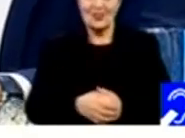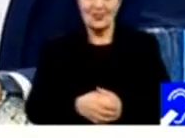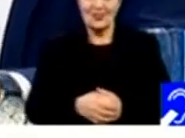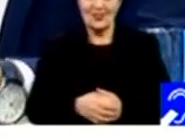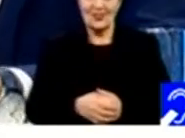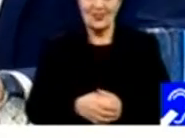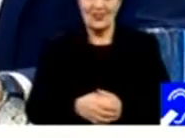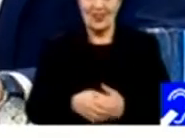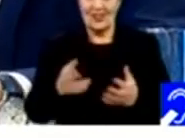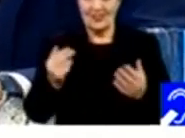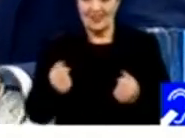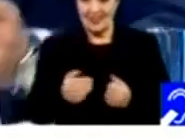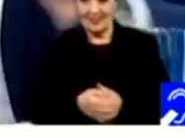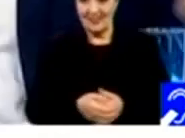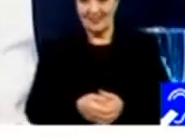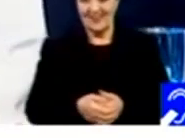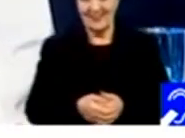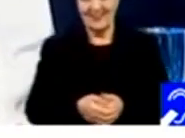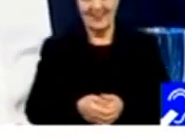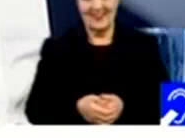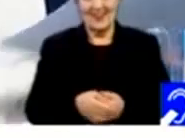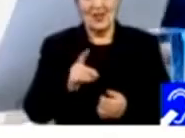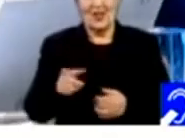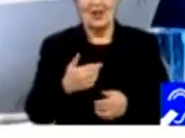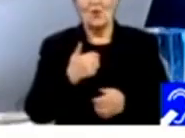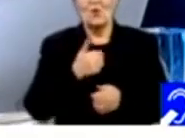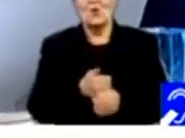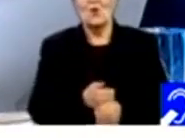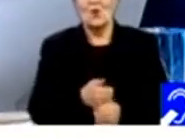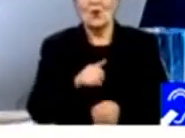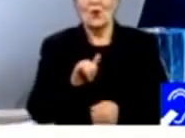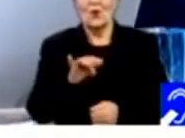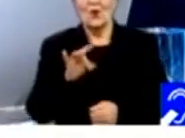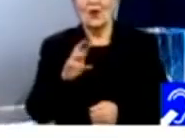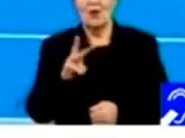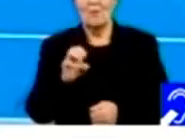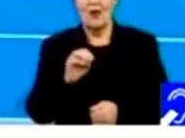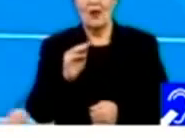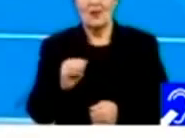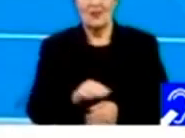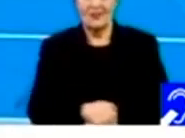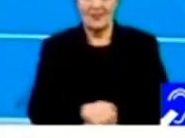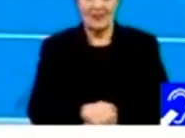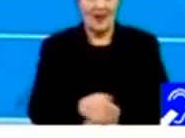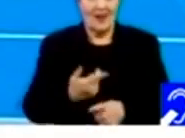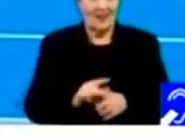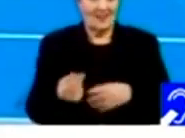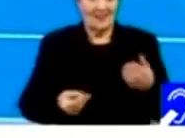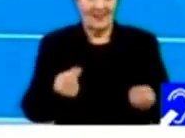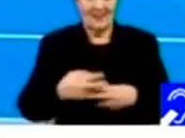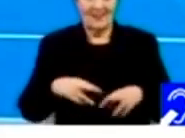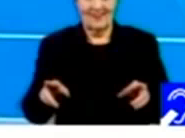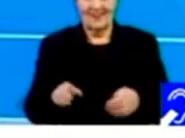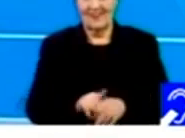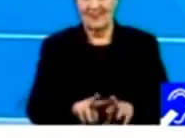joker. Uite, da, domnule, ești un joker. Uite, sunteți omul mască, sunteți joker. Hai că suntem la școală să tragem cu caietul. Vă dați seama.